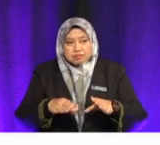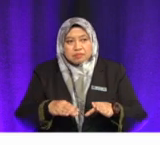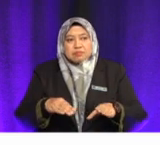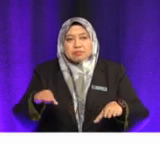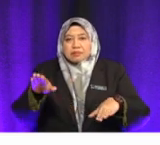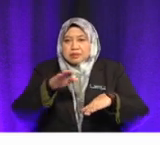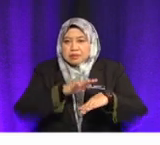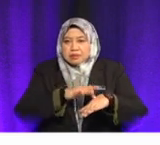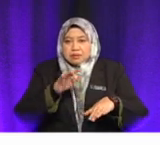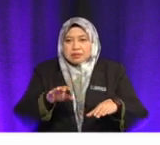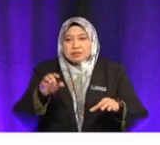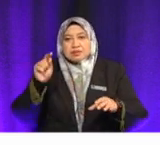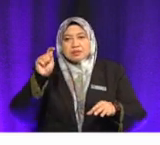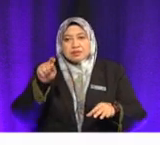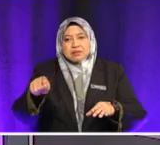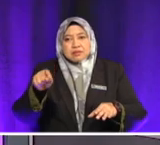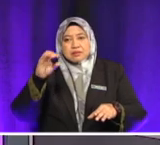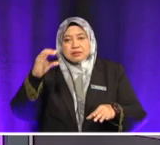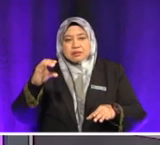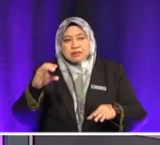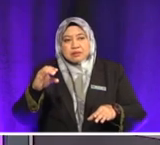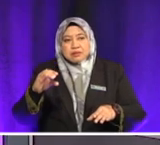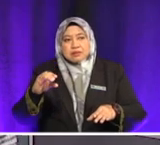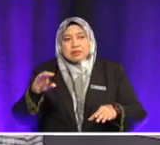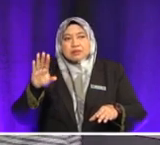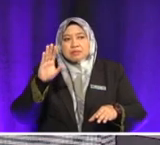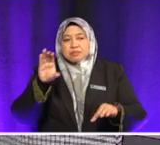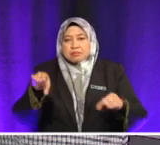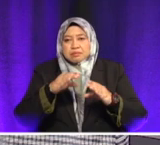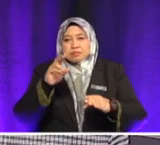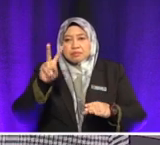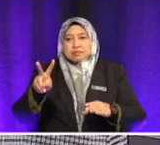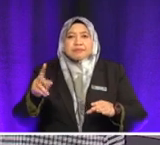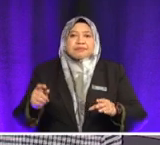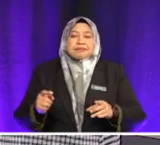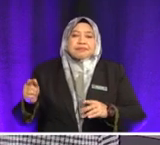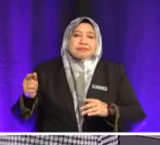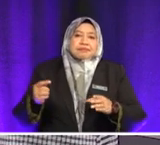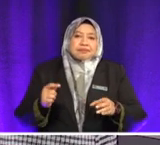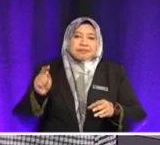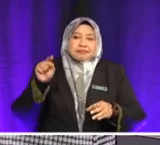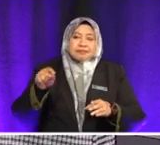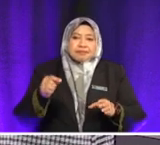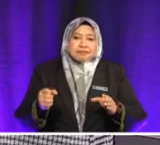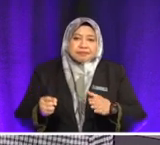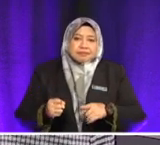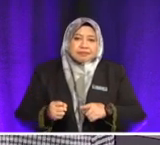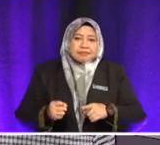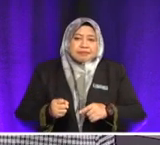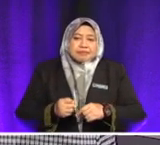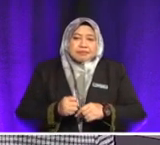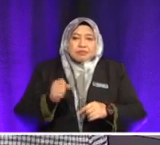c nah Oke jadi kita udah buat titik persilangan dia di antara dua lokes Oke kita enggak usah online yang ke-13